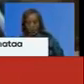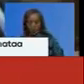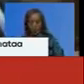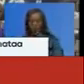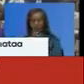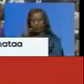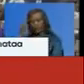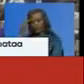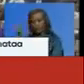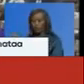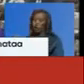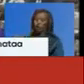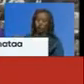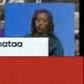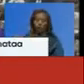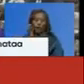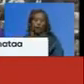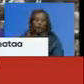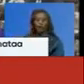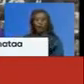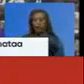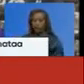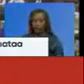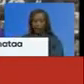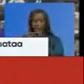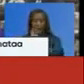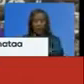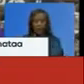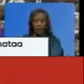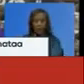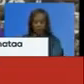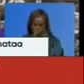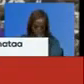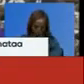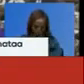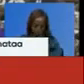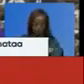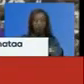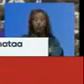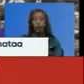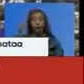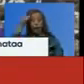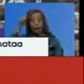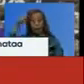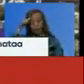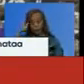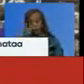ለጠቅላይ ሚኒስትርነት እጩነት ኢህአዴግ አቅርቧቸዋል። በዚህ መሰረት የክቡር ዶክተር አብይ አህመድ